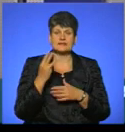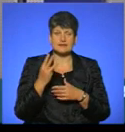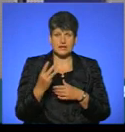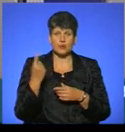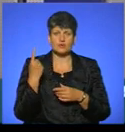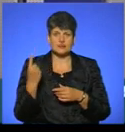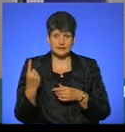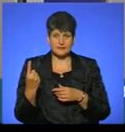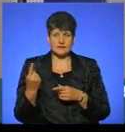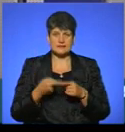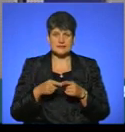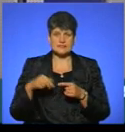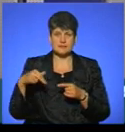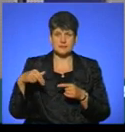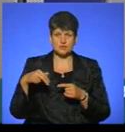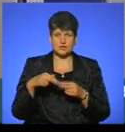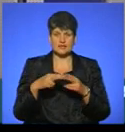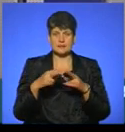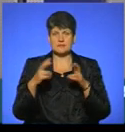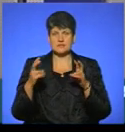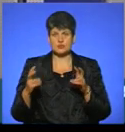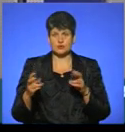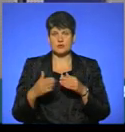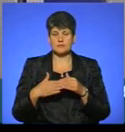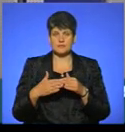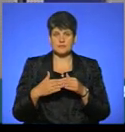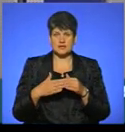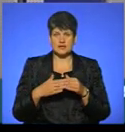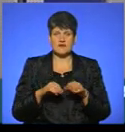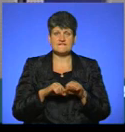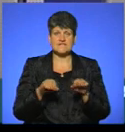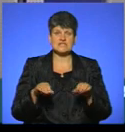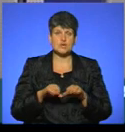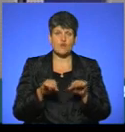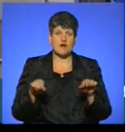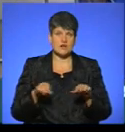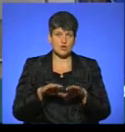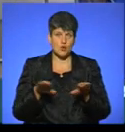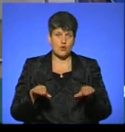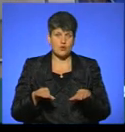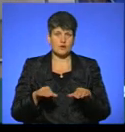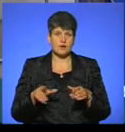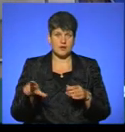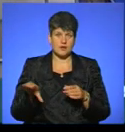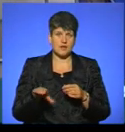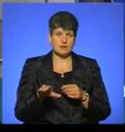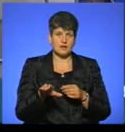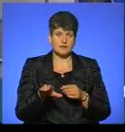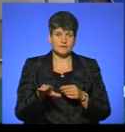районі пішохідного містка біля веслувального каналу і в